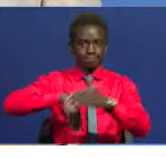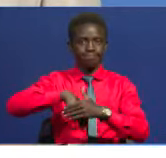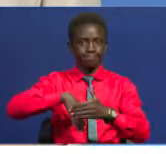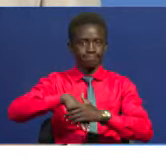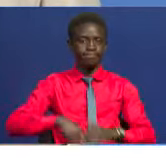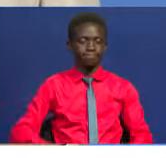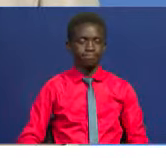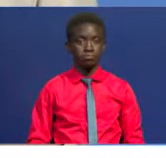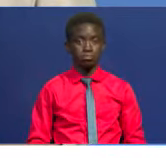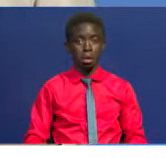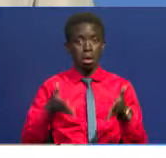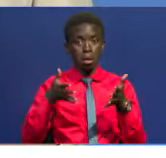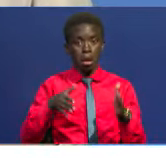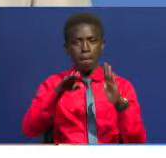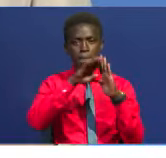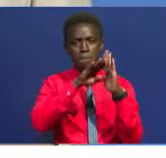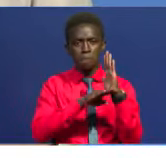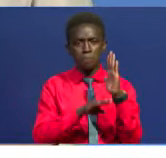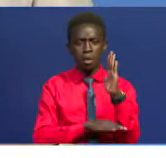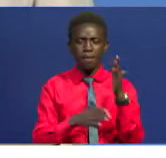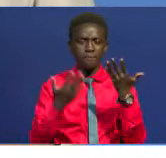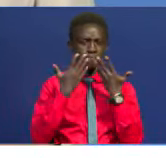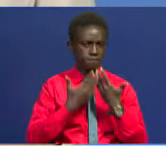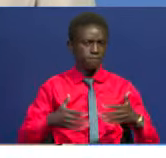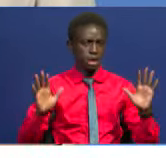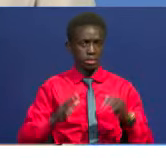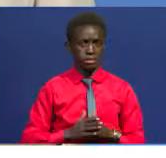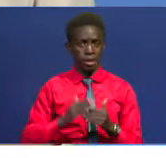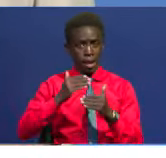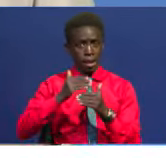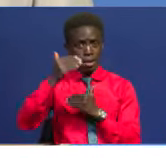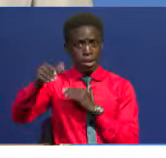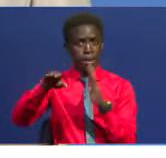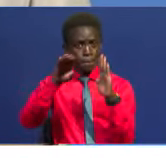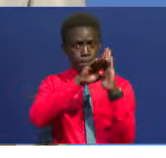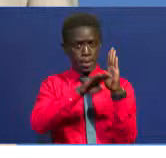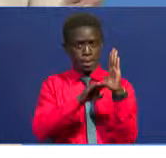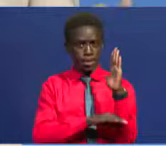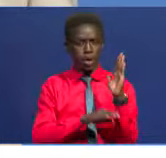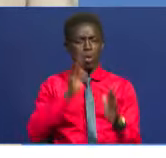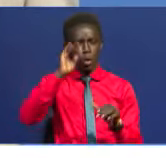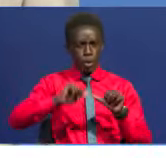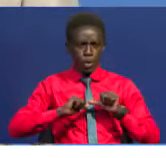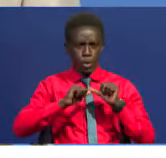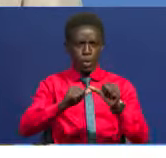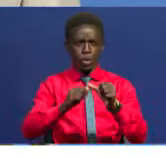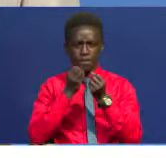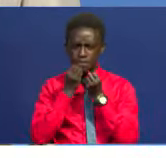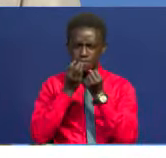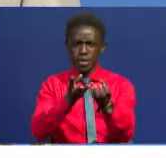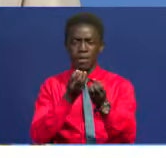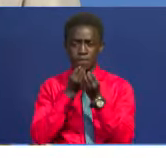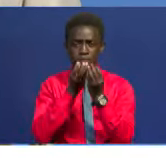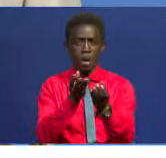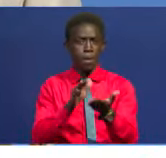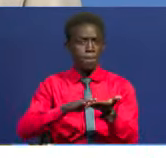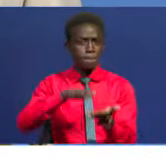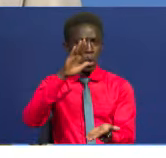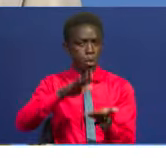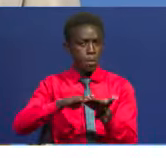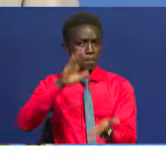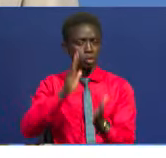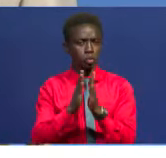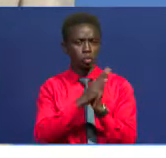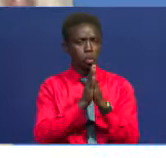kwa leo kipindi hiki kinaishia hapa. Katika kipindi kijacho nitaendelea kukuletea mambo mengine